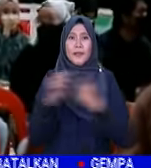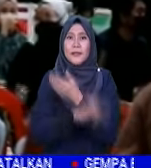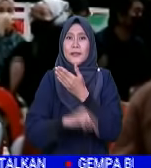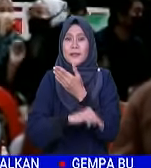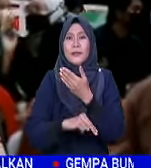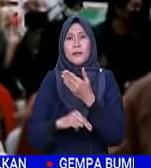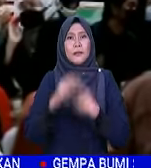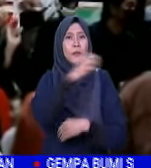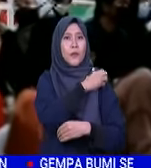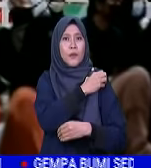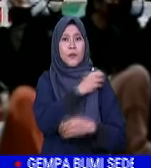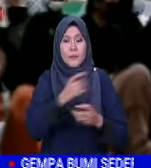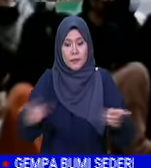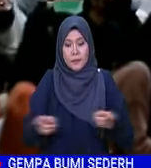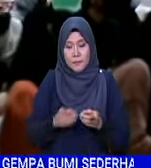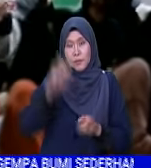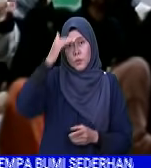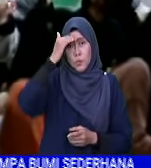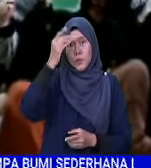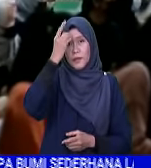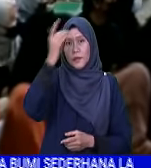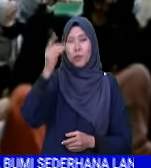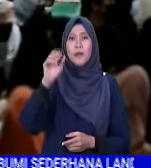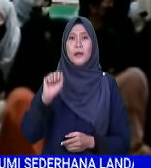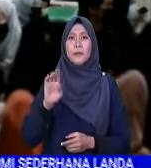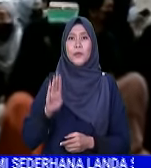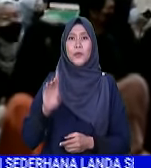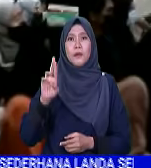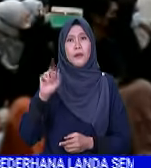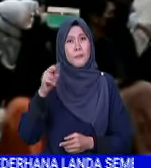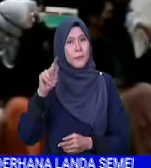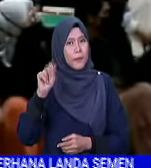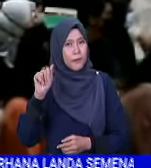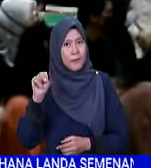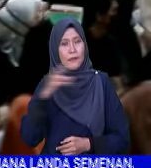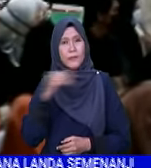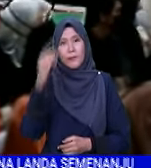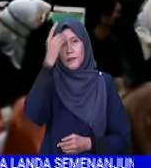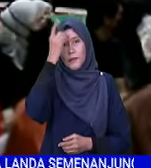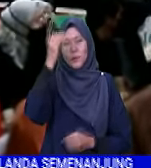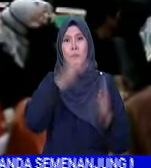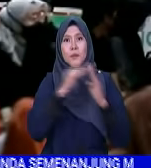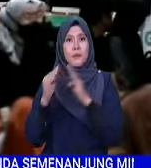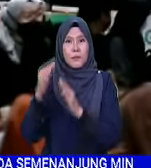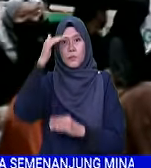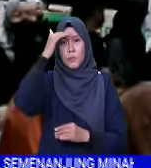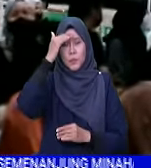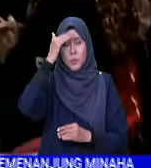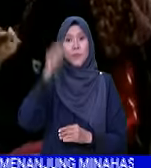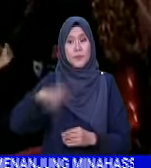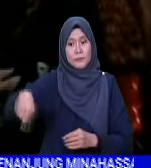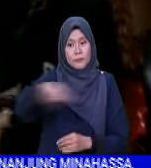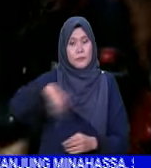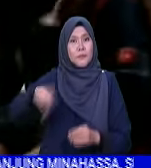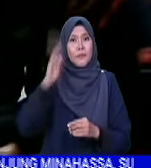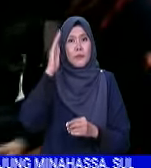Rabu, Pegawai Daerah Johor Bahru, Dato' Abdul Rahman Saleh dan Dato' Bandar Johor Bahru, Dato' Adib Azhari Daud sebelum